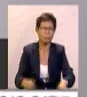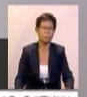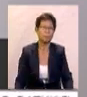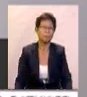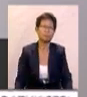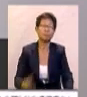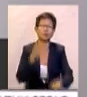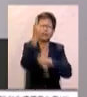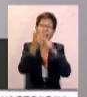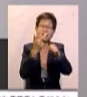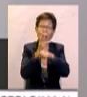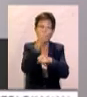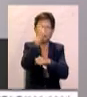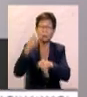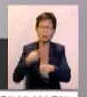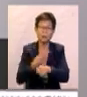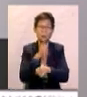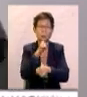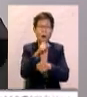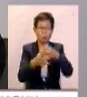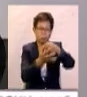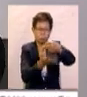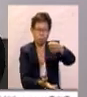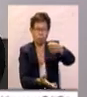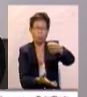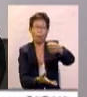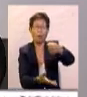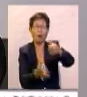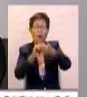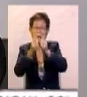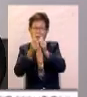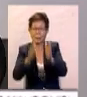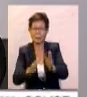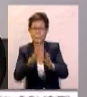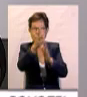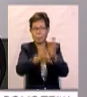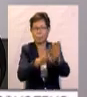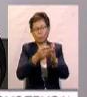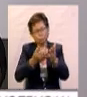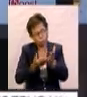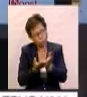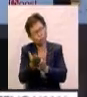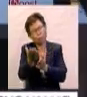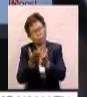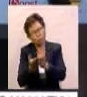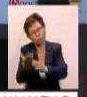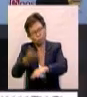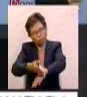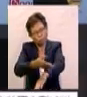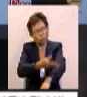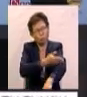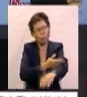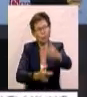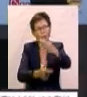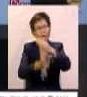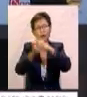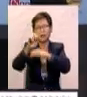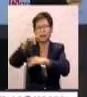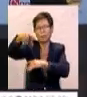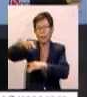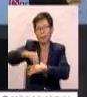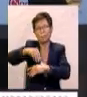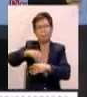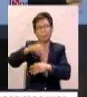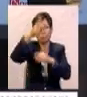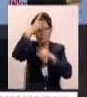Kerana kita nak pastikan bahawa pendanaan bagi atlet Paralimpik kita akan terus menambah baik. Timbalan Perdana Menteri dalam